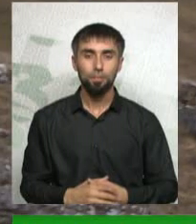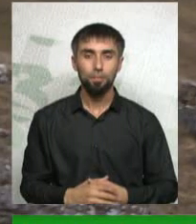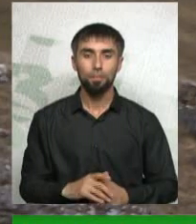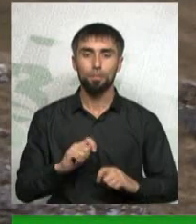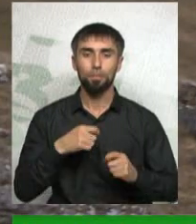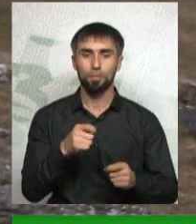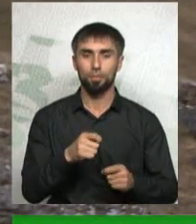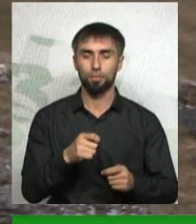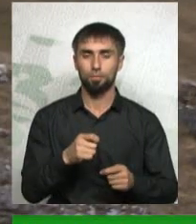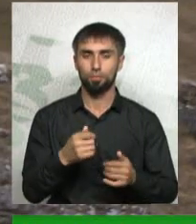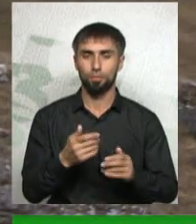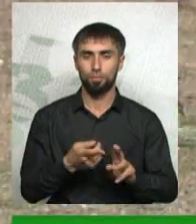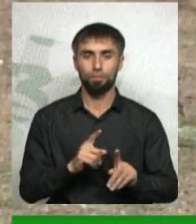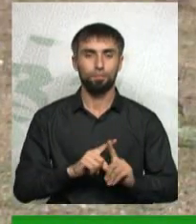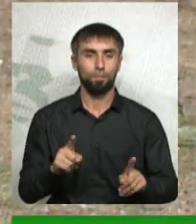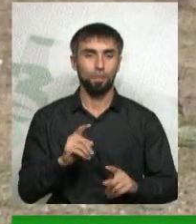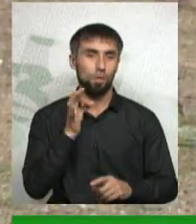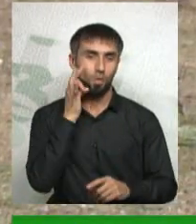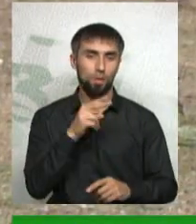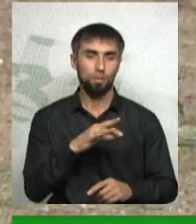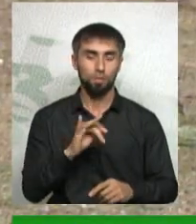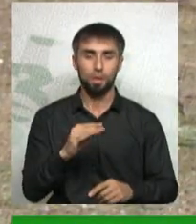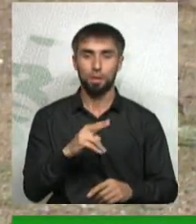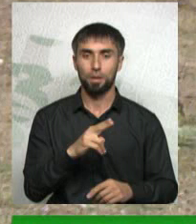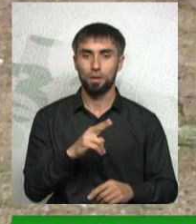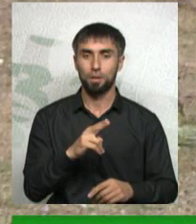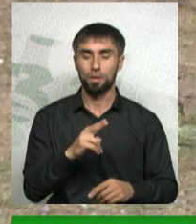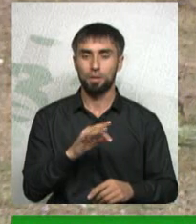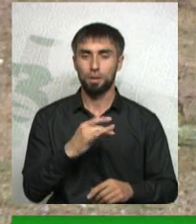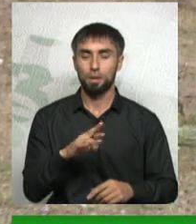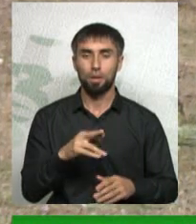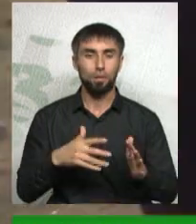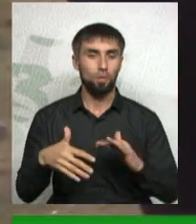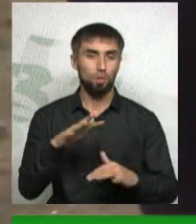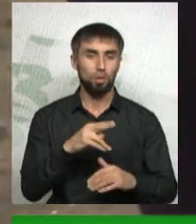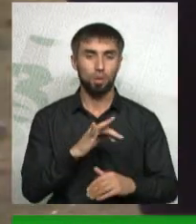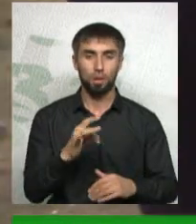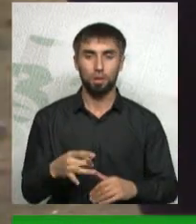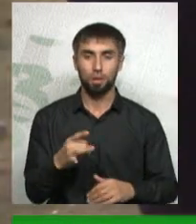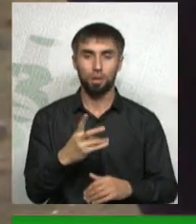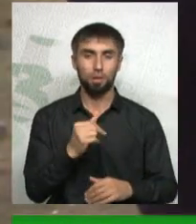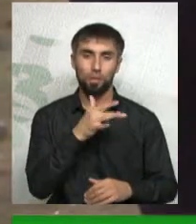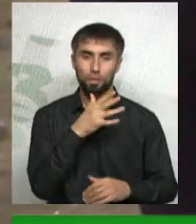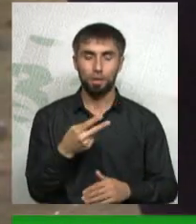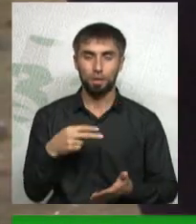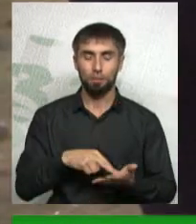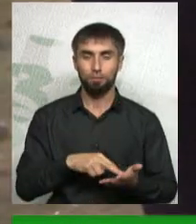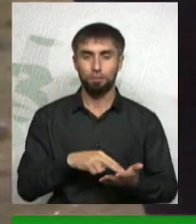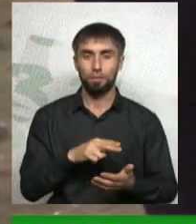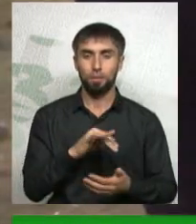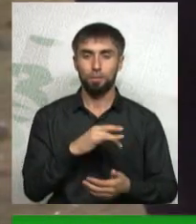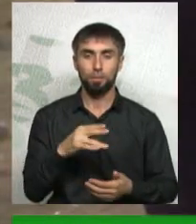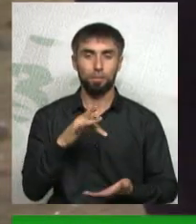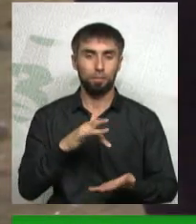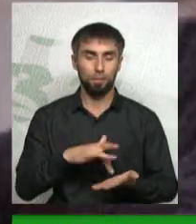Передать невероятную палитру осенних пейзажей и дикую природу вершины Кавказских гор. Джейрахский район на время стал эпицентром